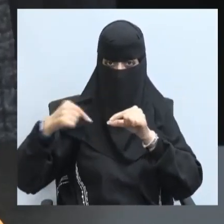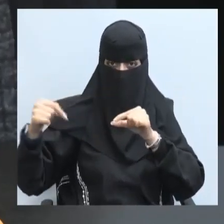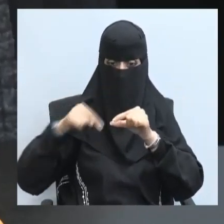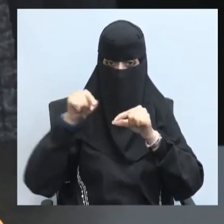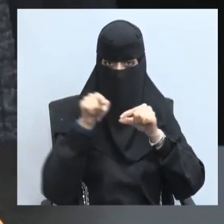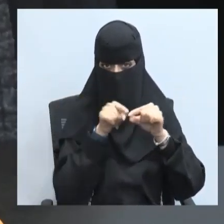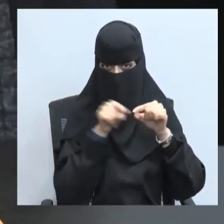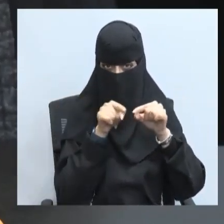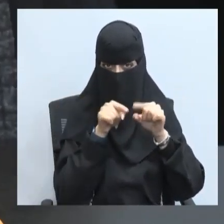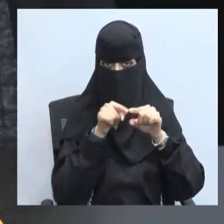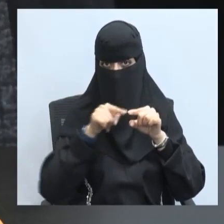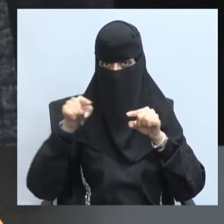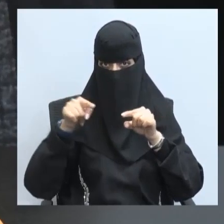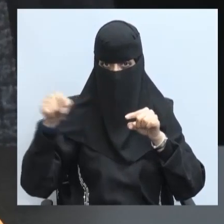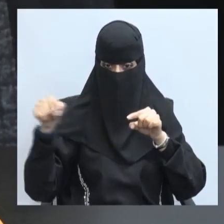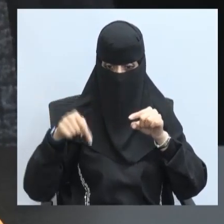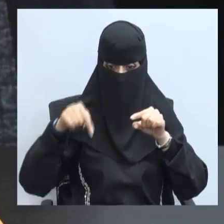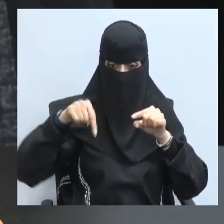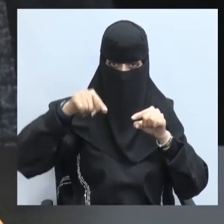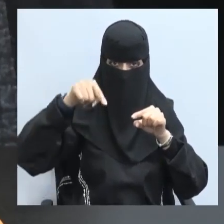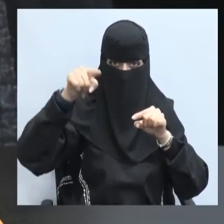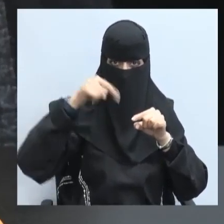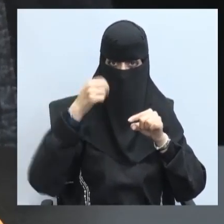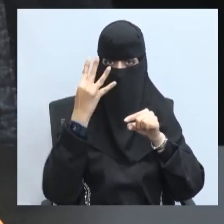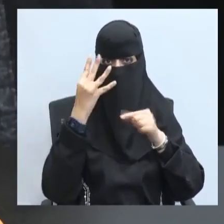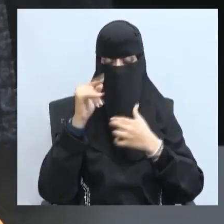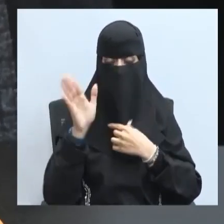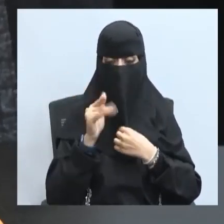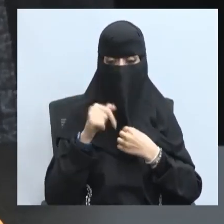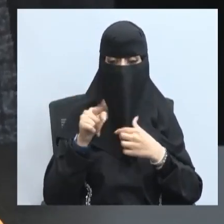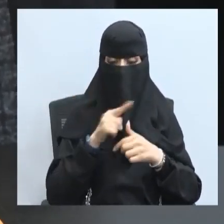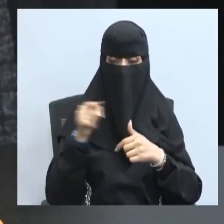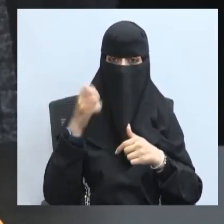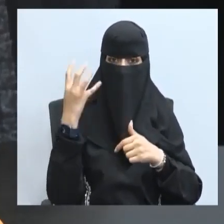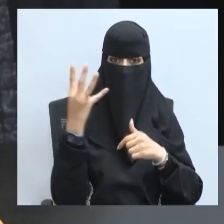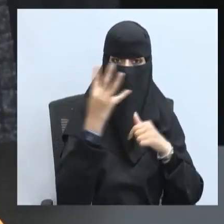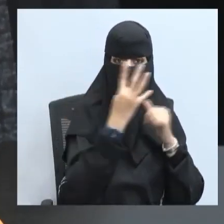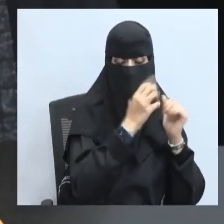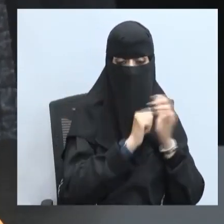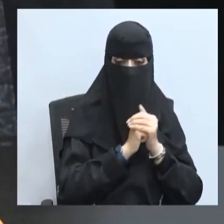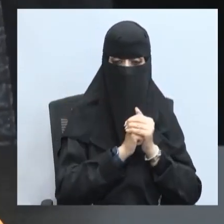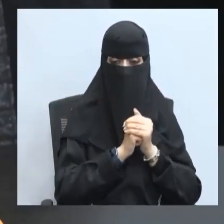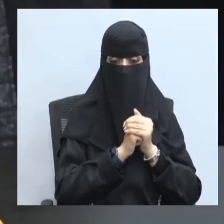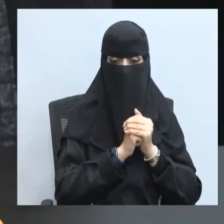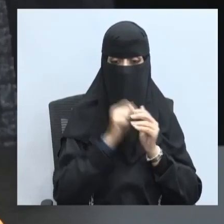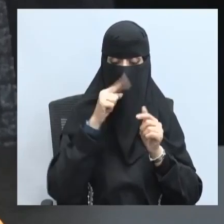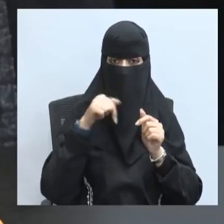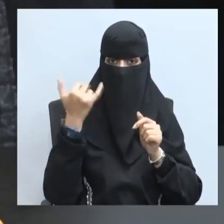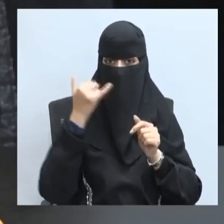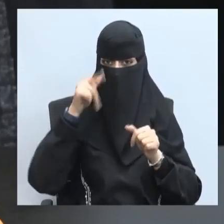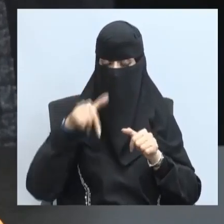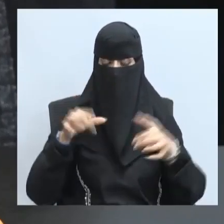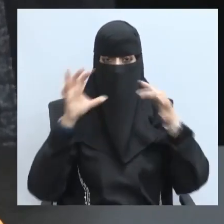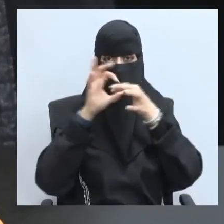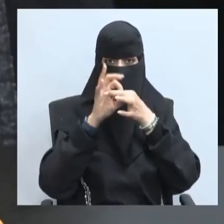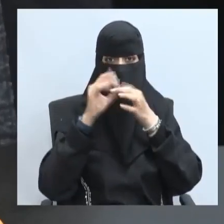مرتبطه من جهه بالكربون ومن الجهه الاخرى بالهيدروجين ومن الاعلى ومن الاسفل بالهيدروجين المهم ان يتم ربط